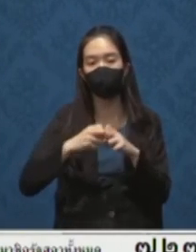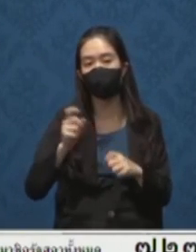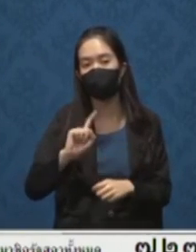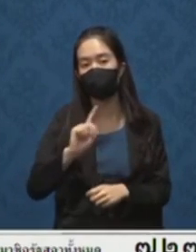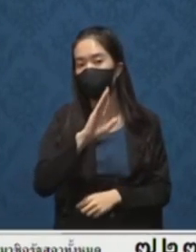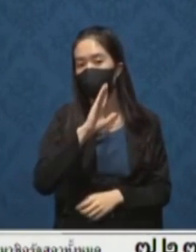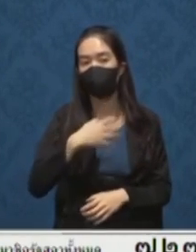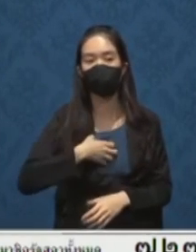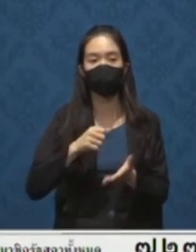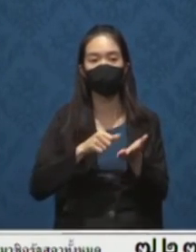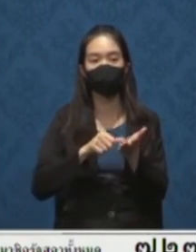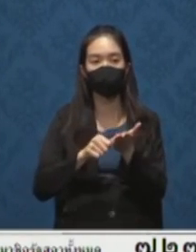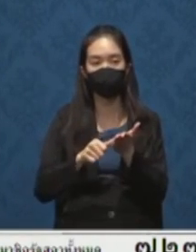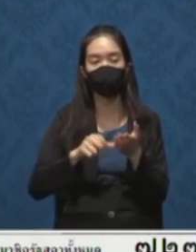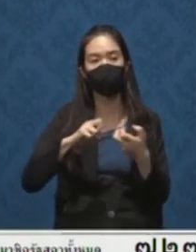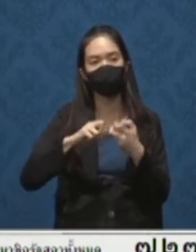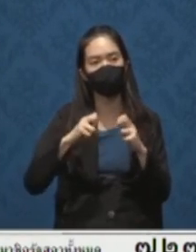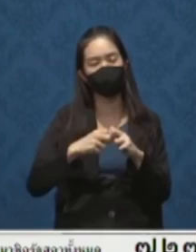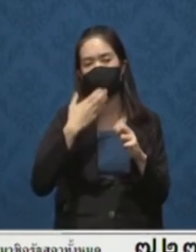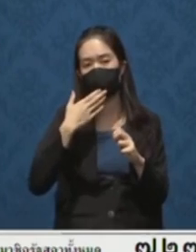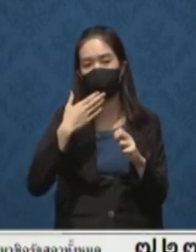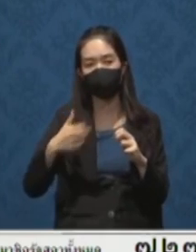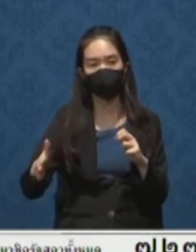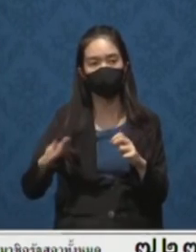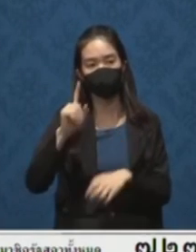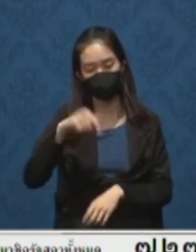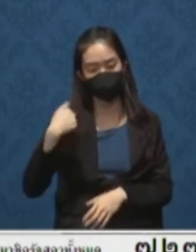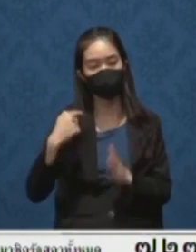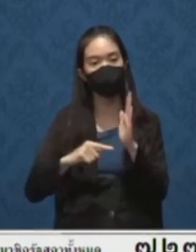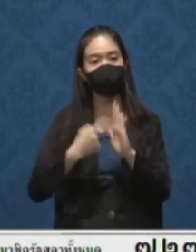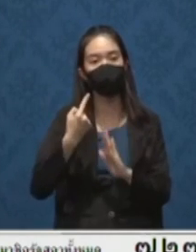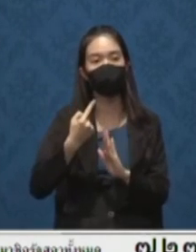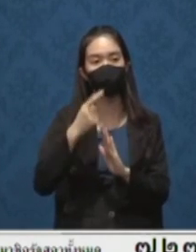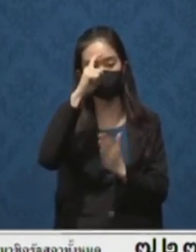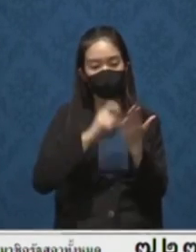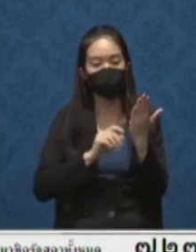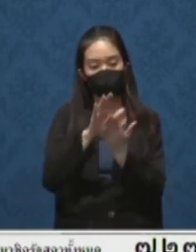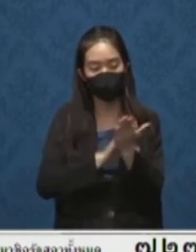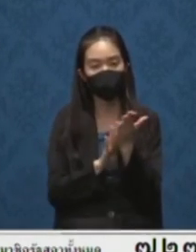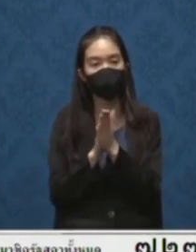ถ้าจะ แ้ ไข ปญหา อย่ ถา ว รนี่ยมั ต แ้ ไข ด้วย การ ปฏิ รประเทศ